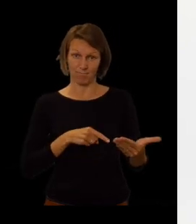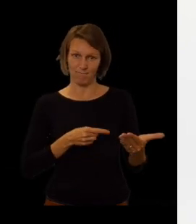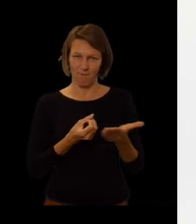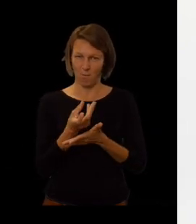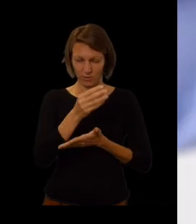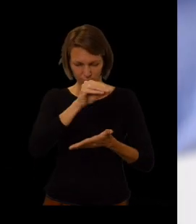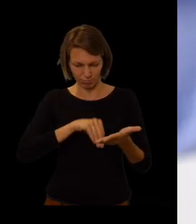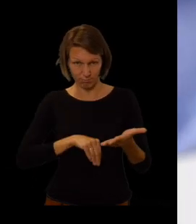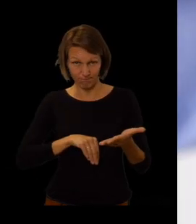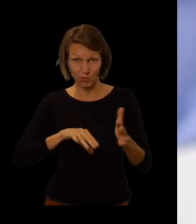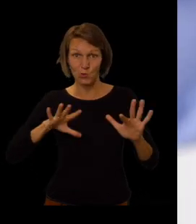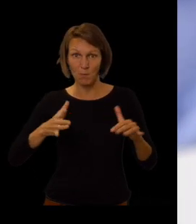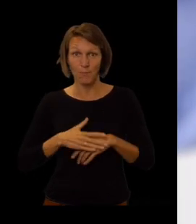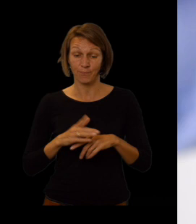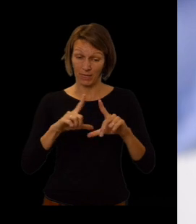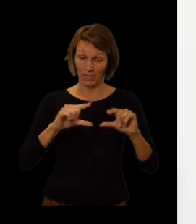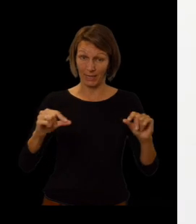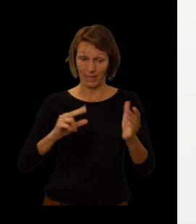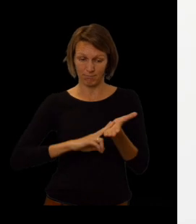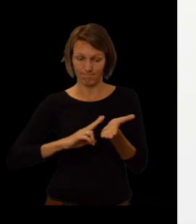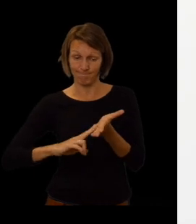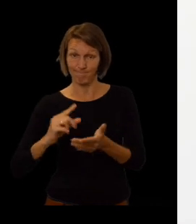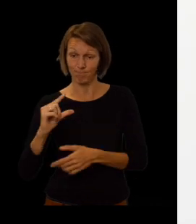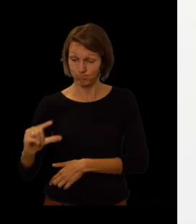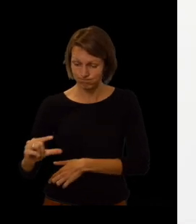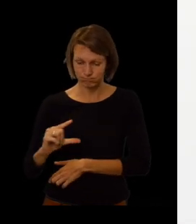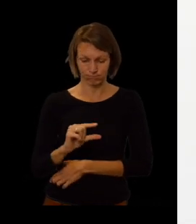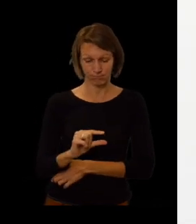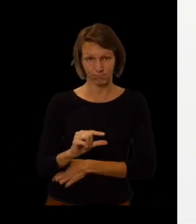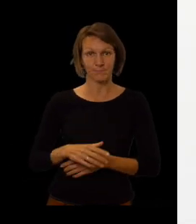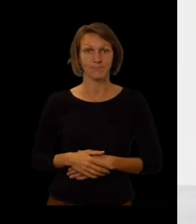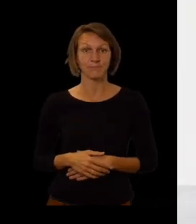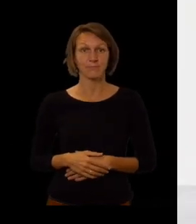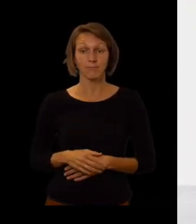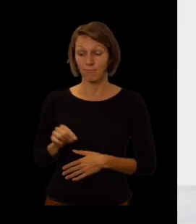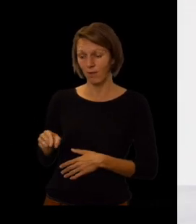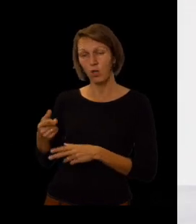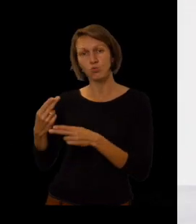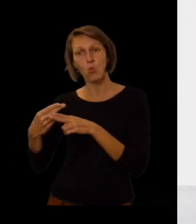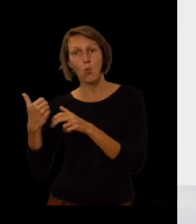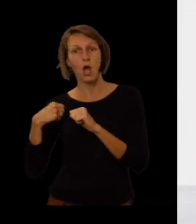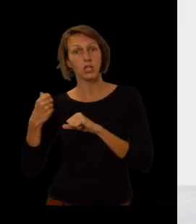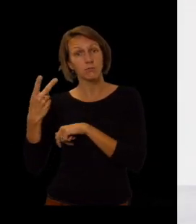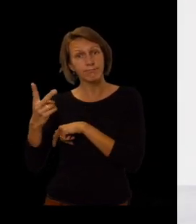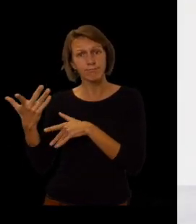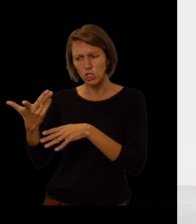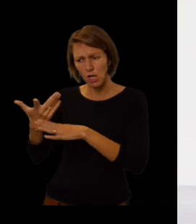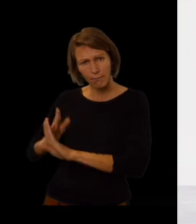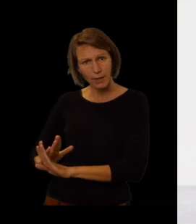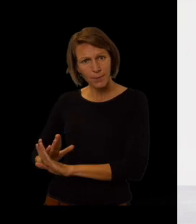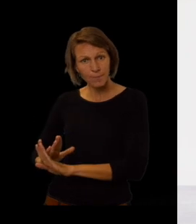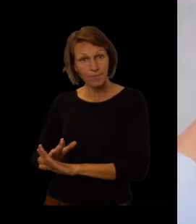comporte 2 étiquettes, une grande, une petite. La grande est déjà pré-remplie avec vos coordonnées. Vous devez la coller sur la